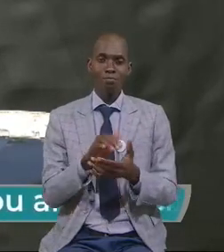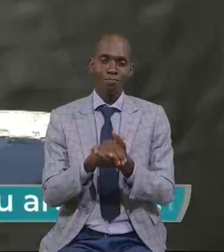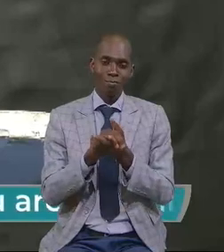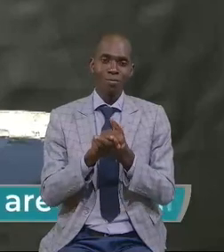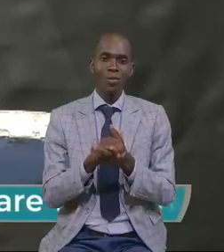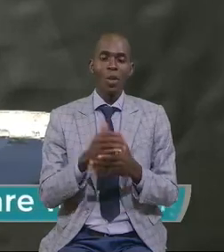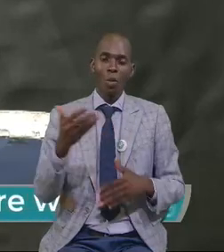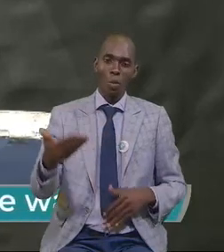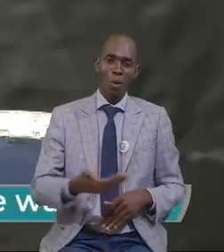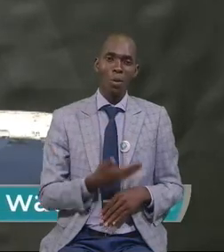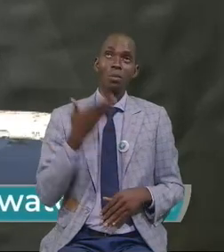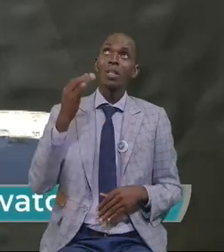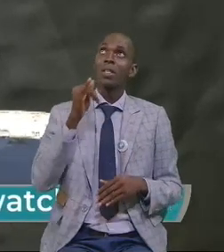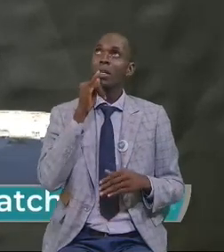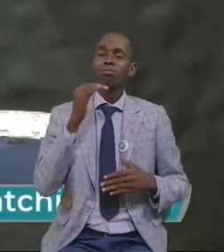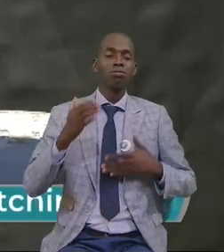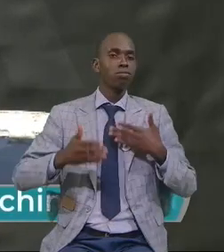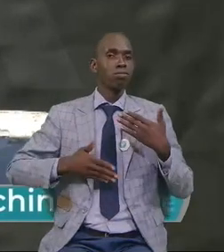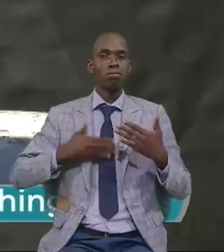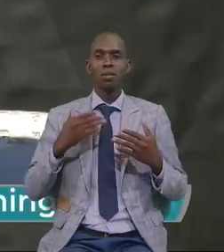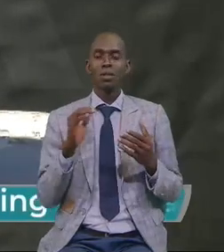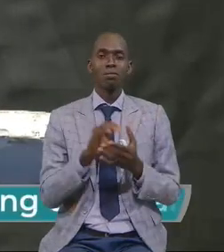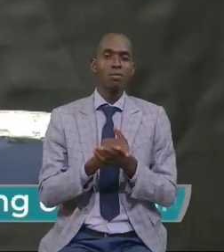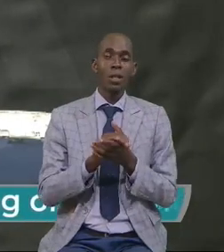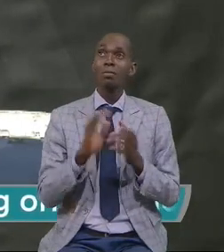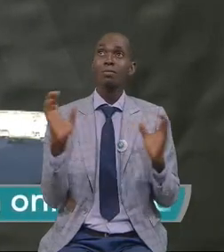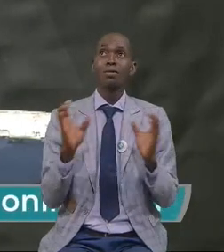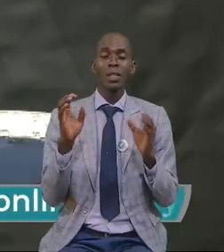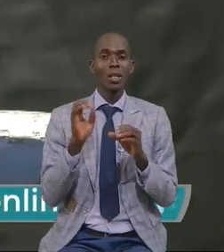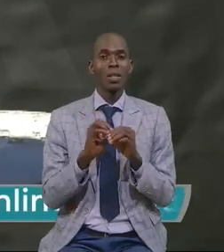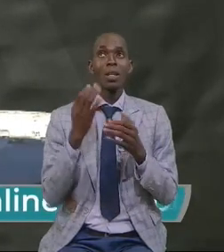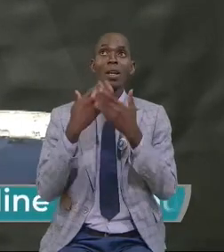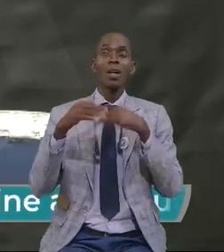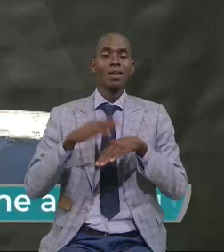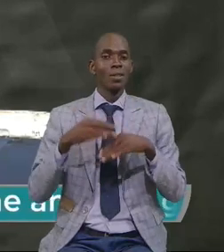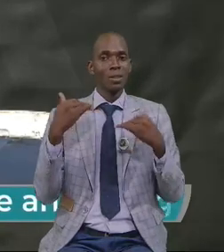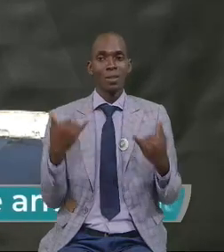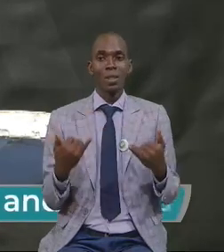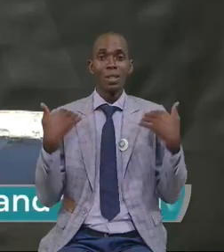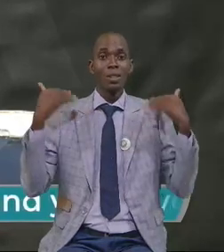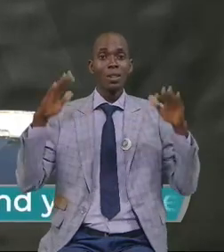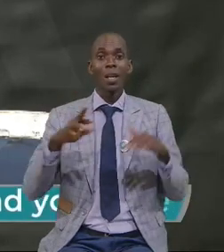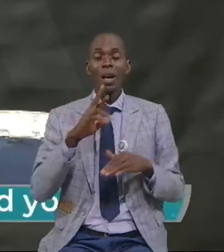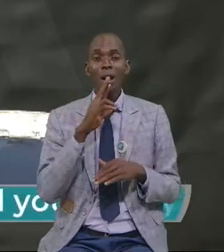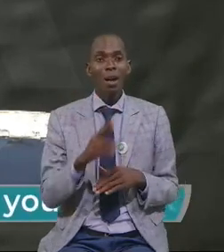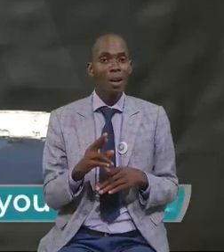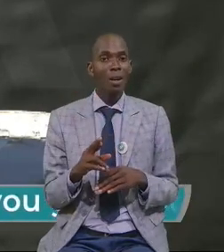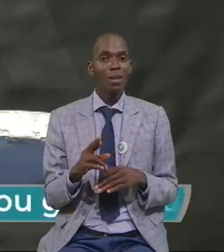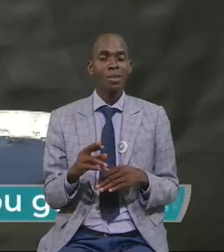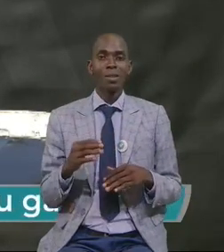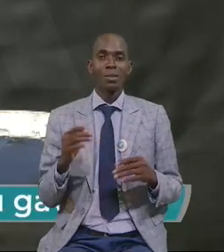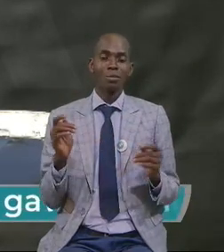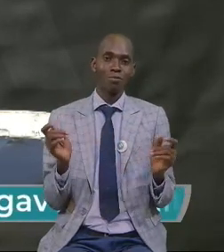Bienvenue dans le royaume. Et à une célébration au ciel à cause de vous, les anges se réjouissent et